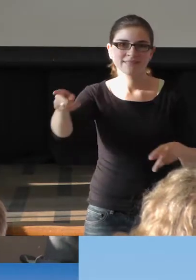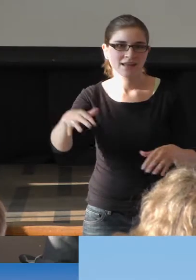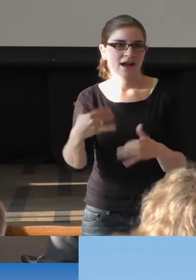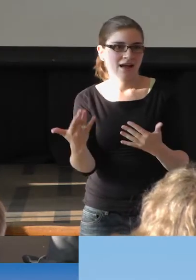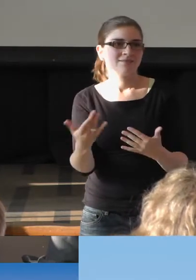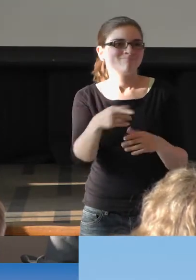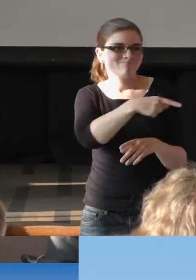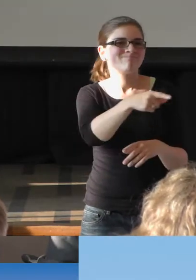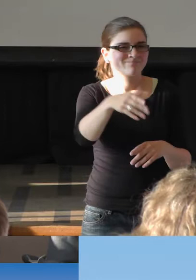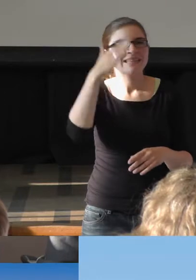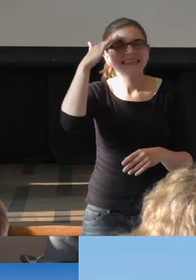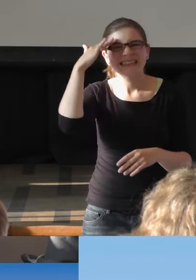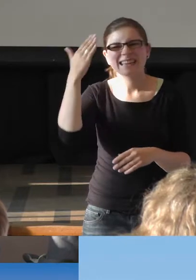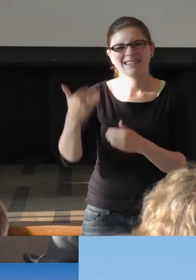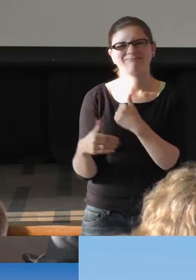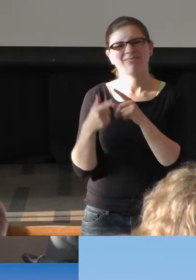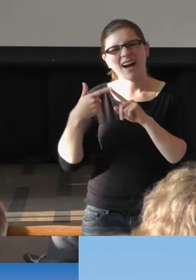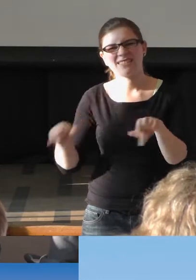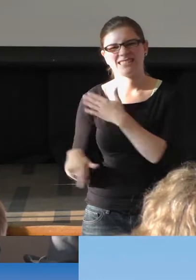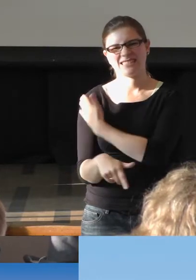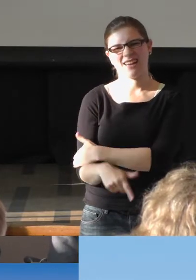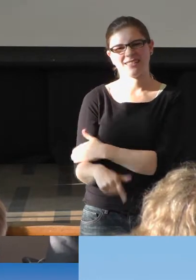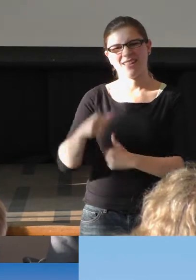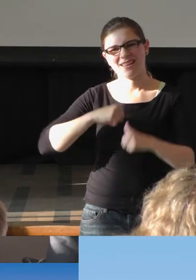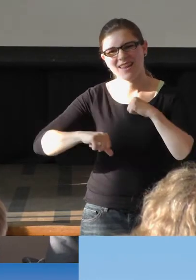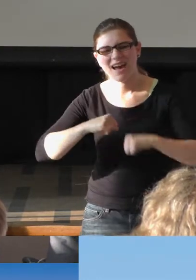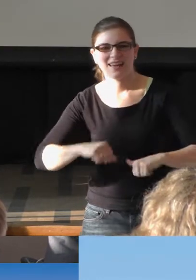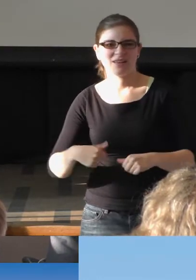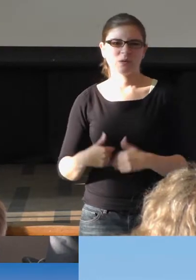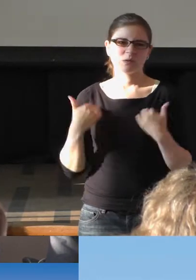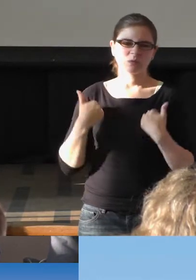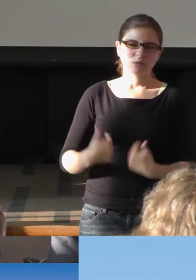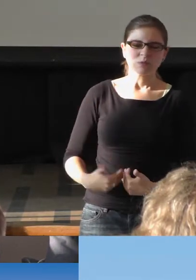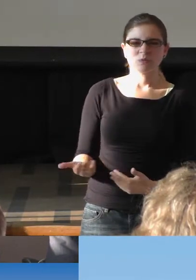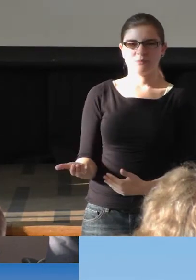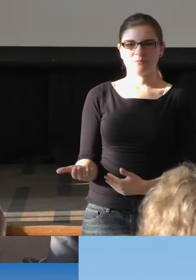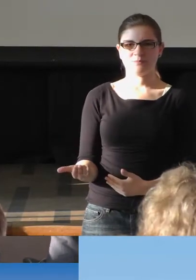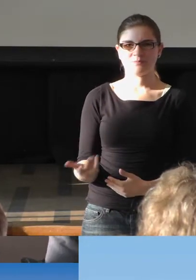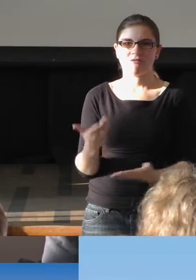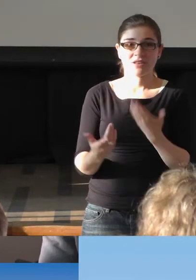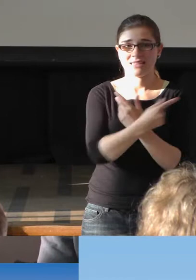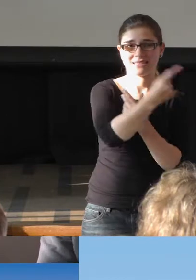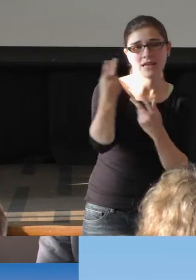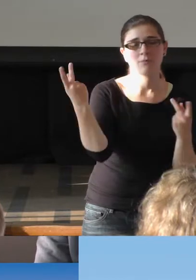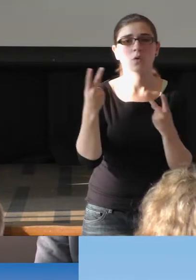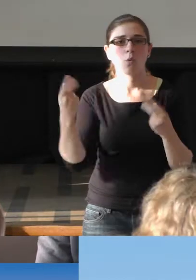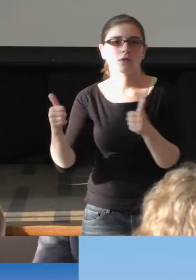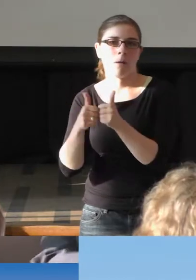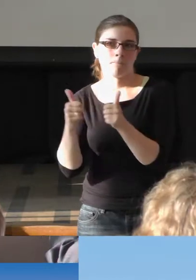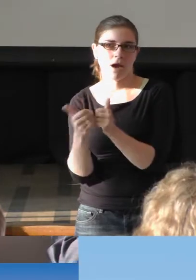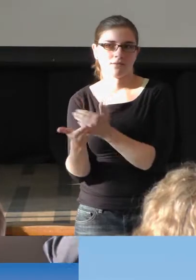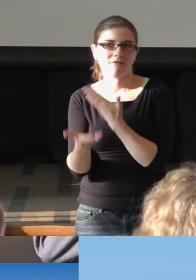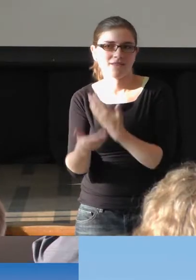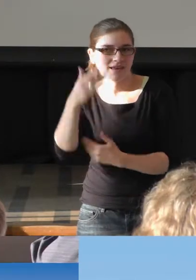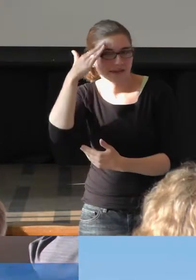die andere Seite. Sie kennen das Leiden aus eigener Erfahrung nehme ich an oder vom Partner und neben mir sitzt